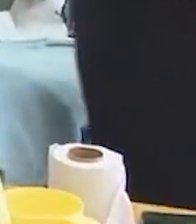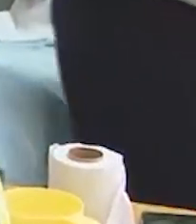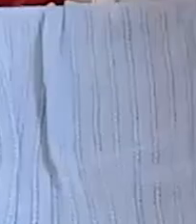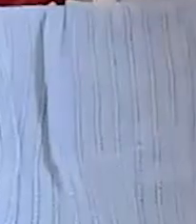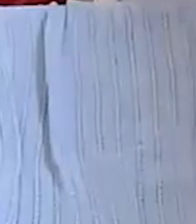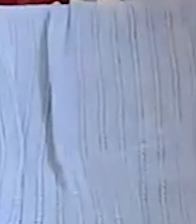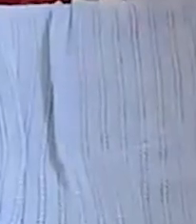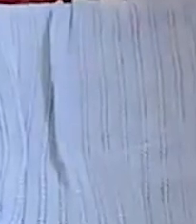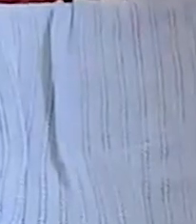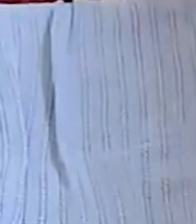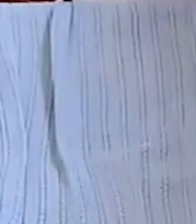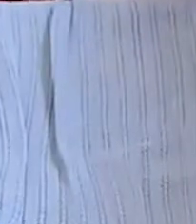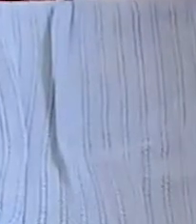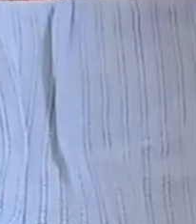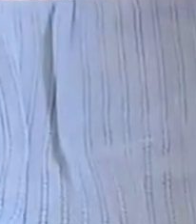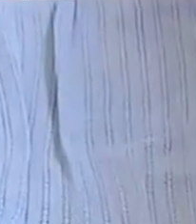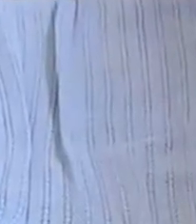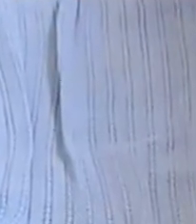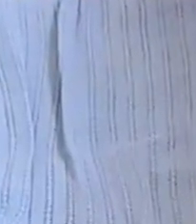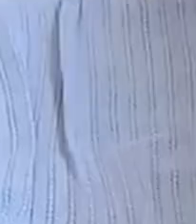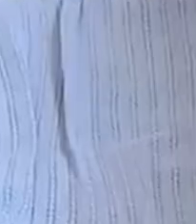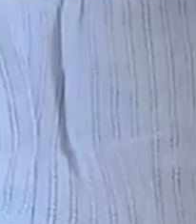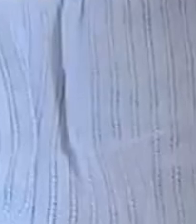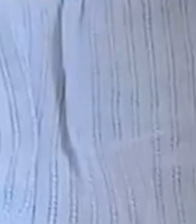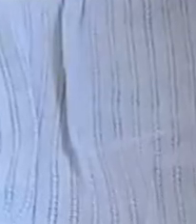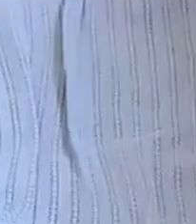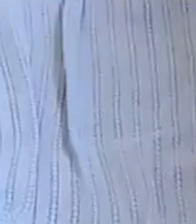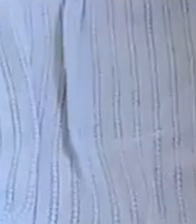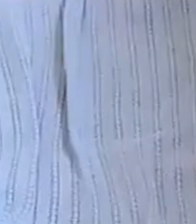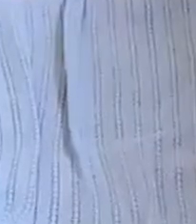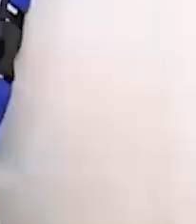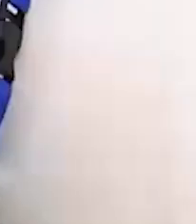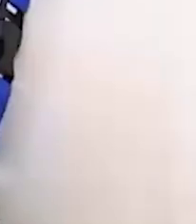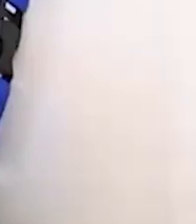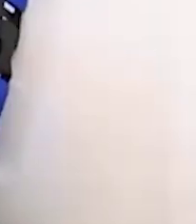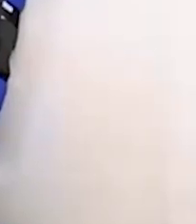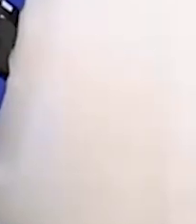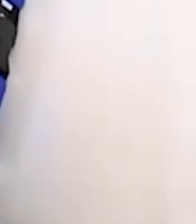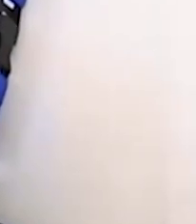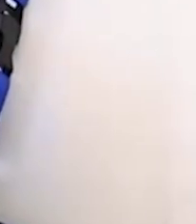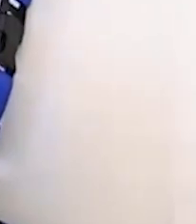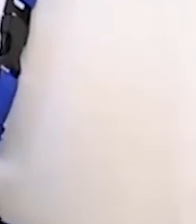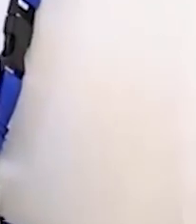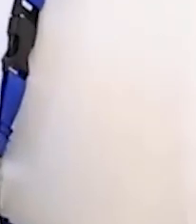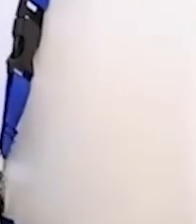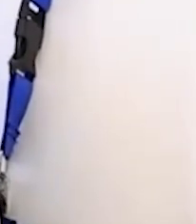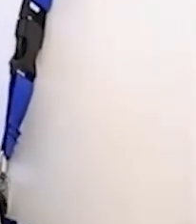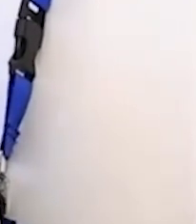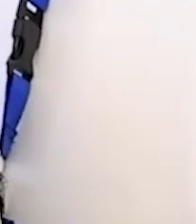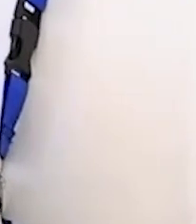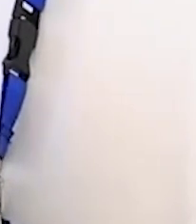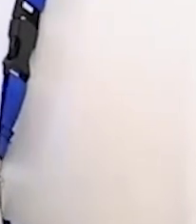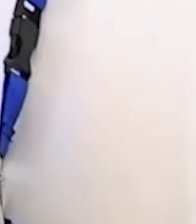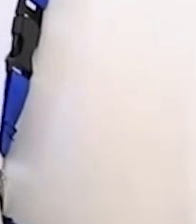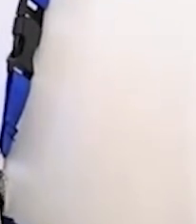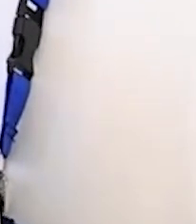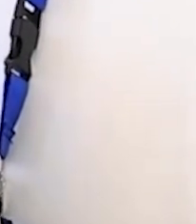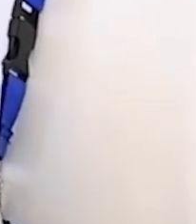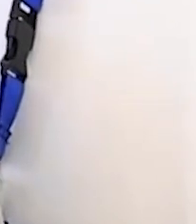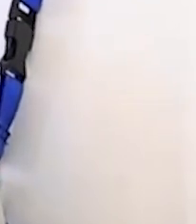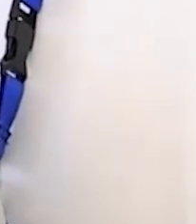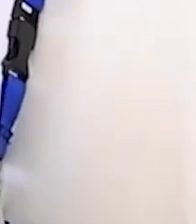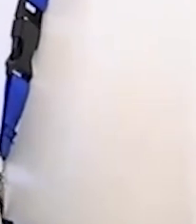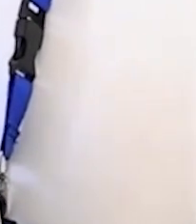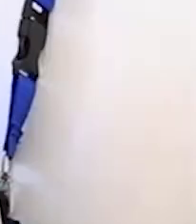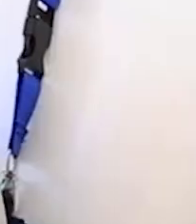wanapata shilingi 10,000, wale ambao wanajifungua kwa hali ya kawaida, wanajifungua kwa operesheni wanasimamiwa hadi shilingi 32,000. Na wale ambao